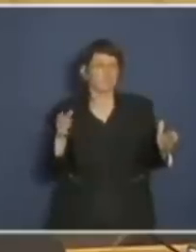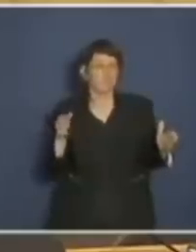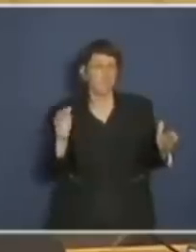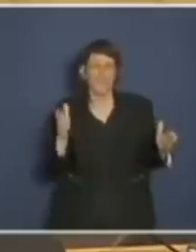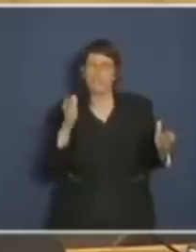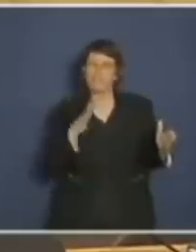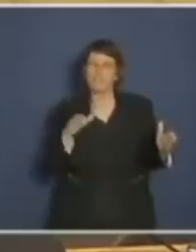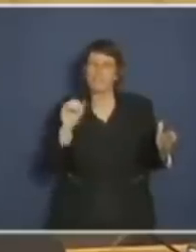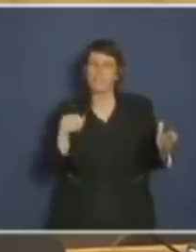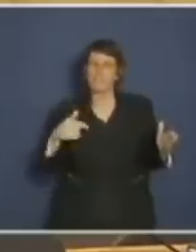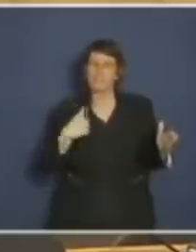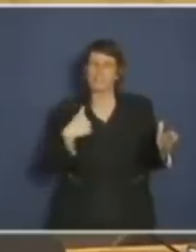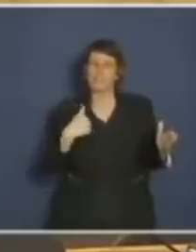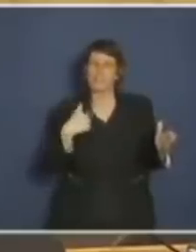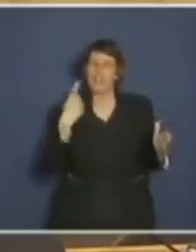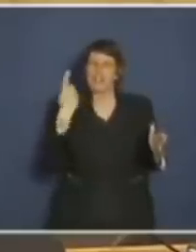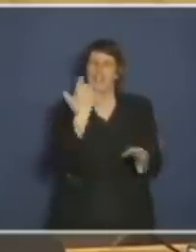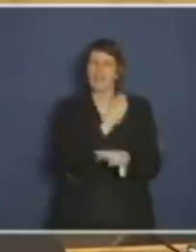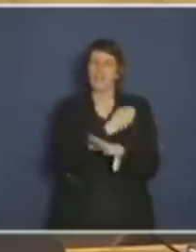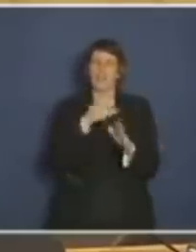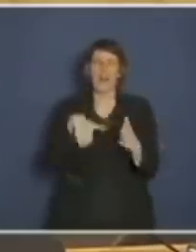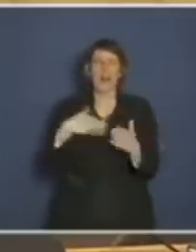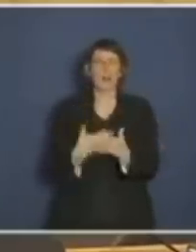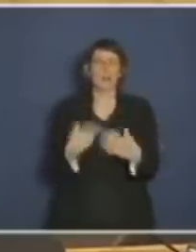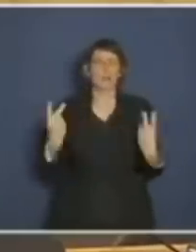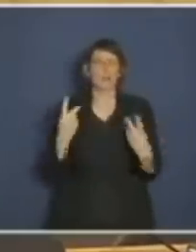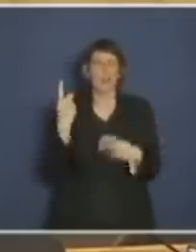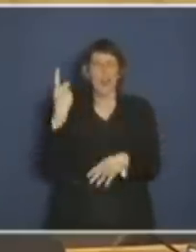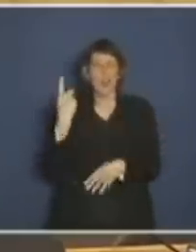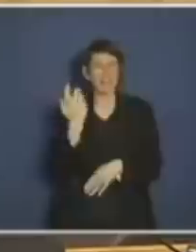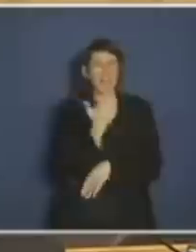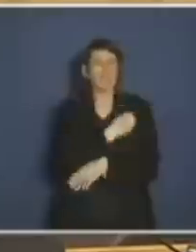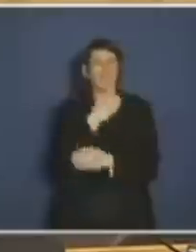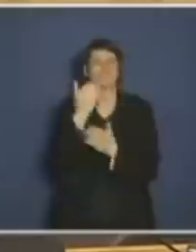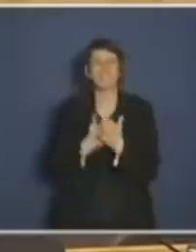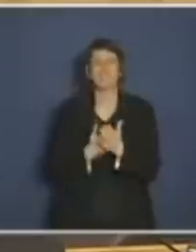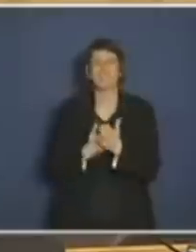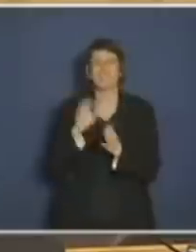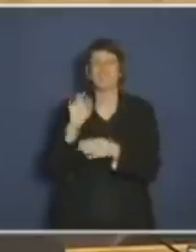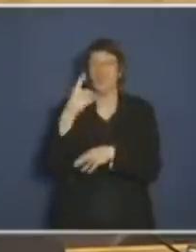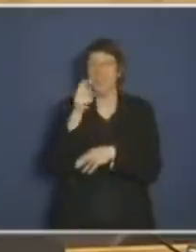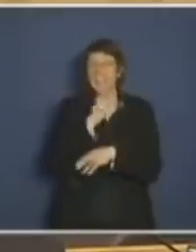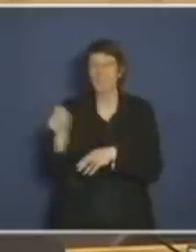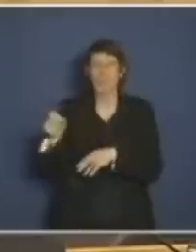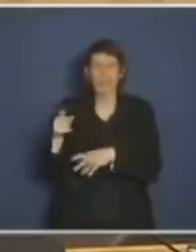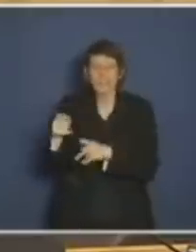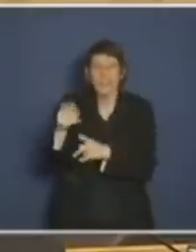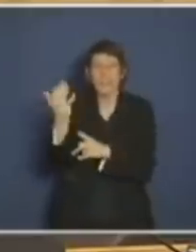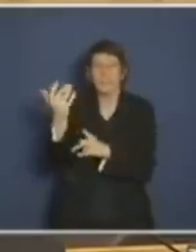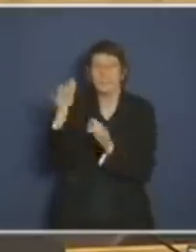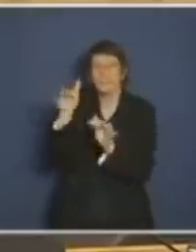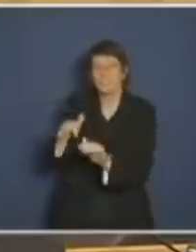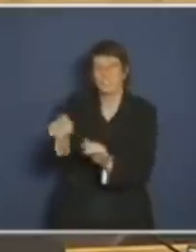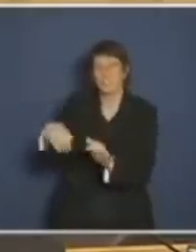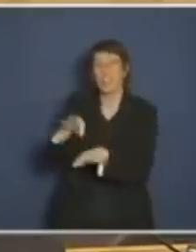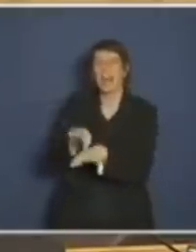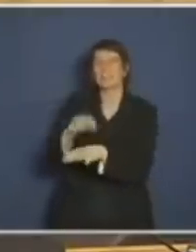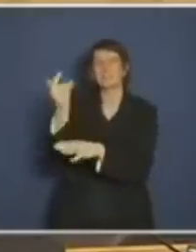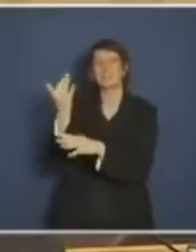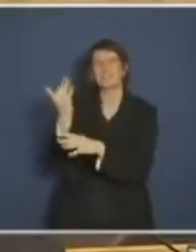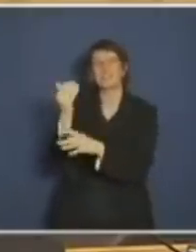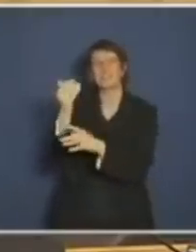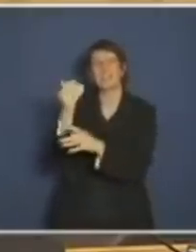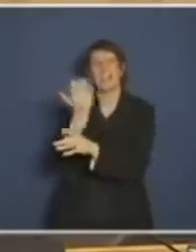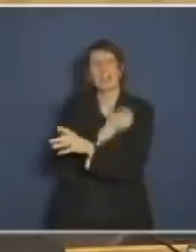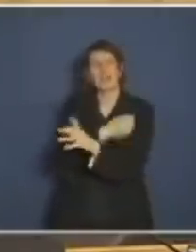also ich habe ein Impfangebot oder ein Impftermin pro Woche, ich habe das nicht genau verstanden, wie viele die Ärzte dann zur Verfügung haben werden? Dann